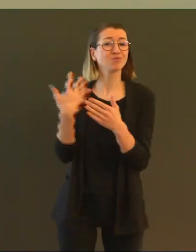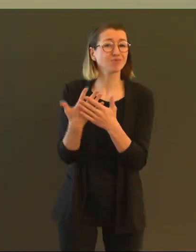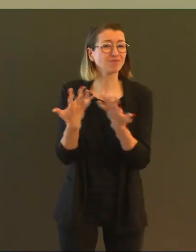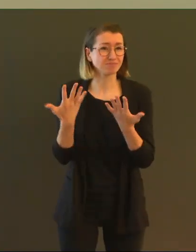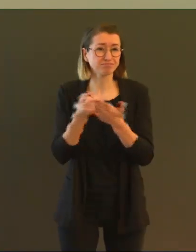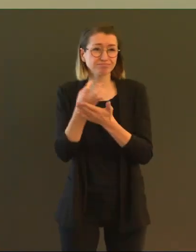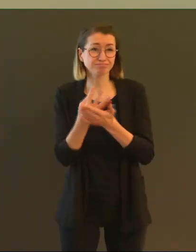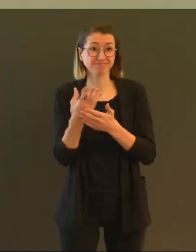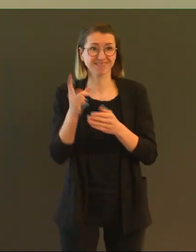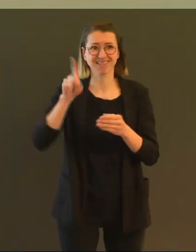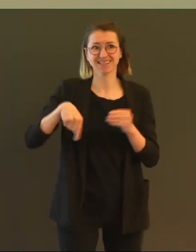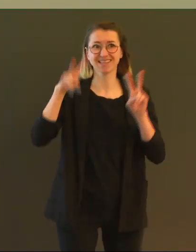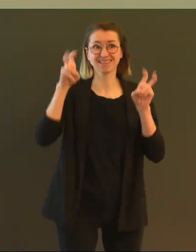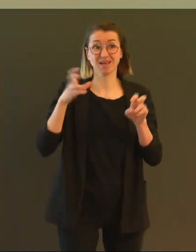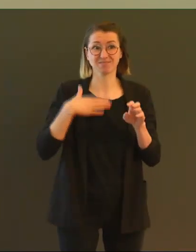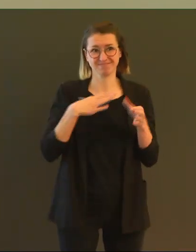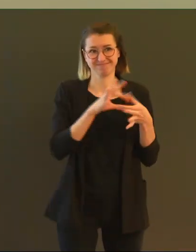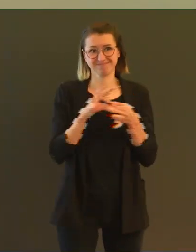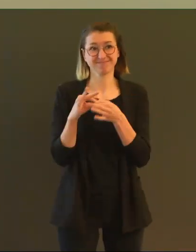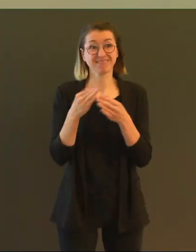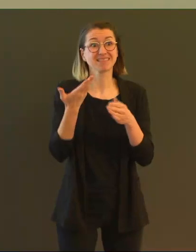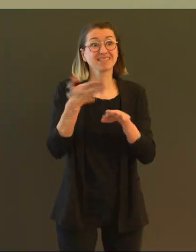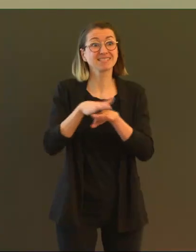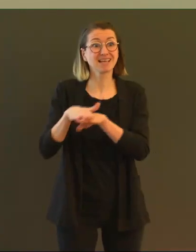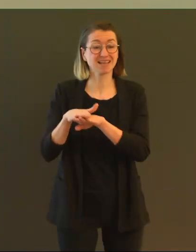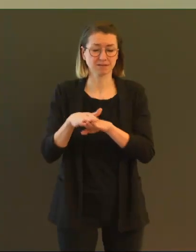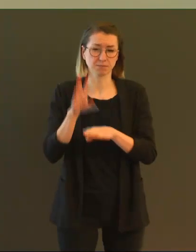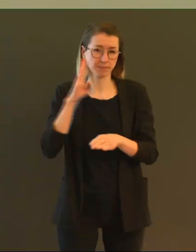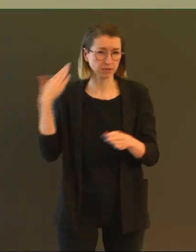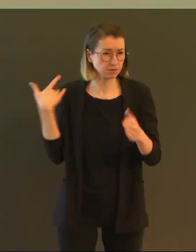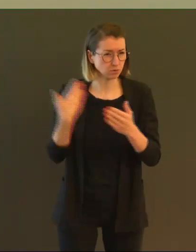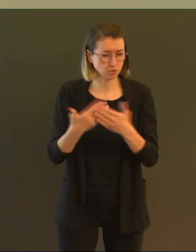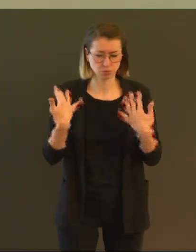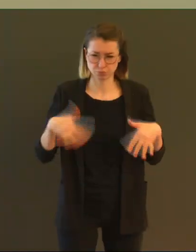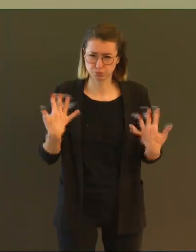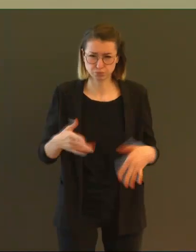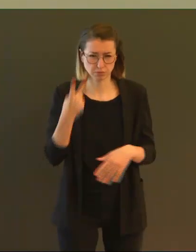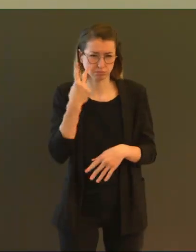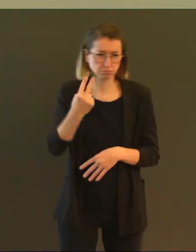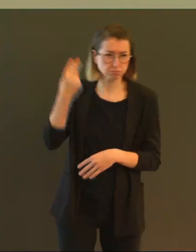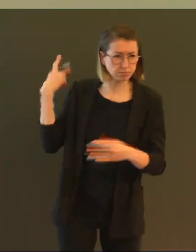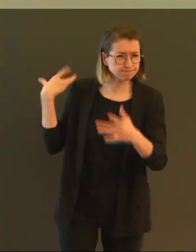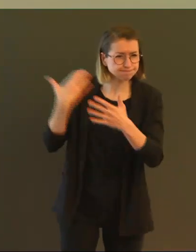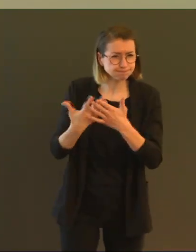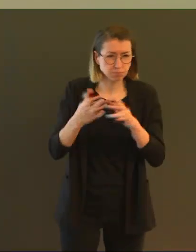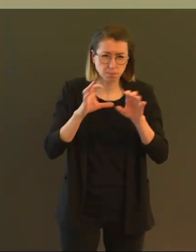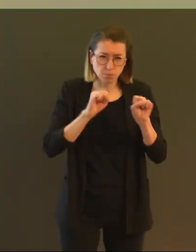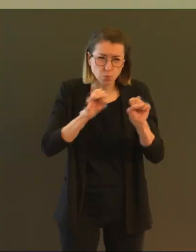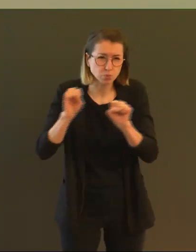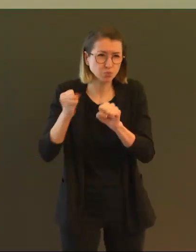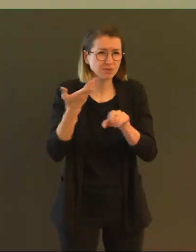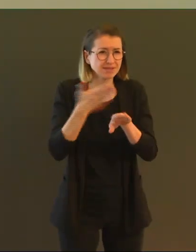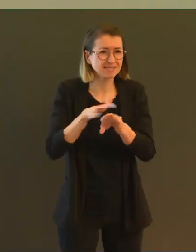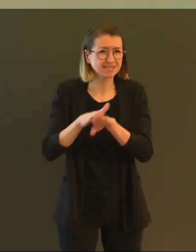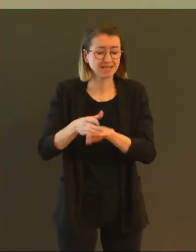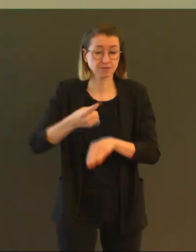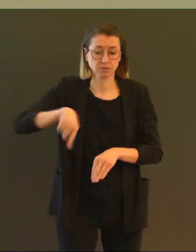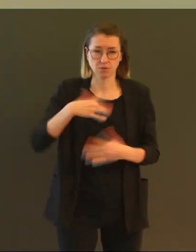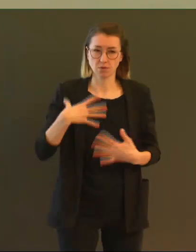beaucoup de décès lors de cette pandémie et que cela nous a tous profondément touchés. On voudrait